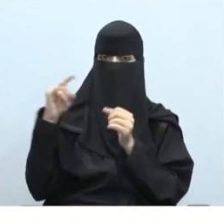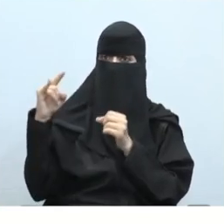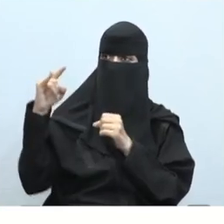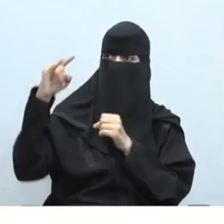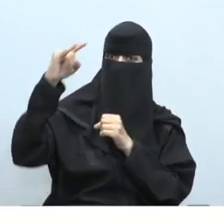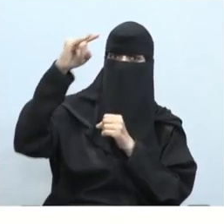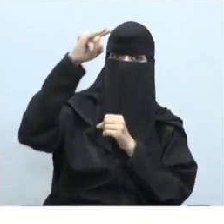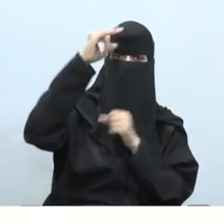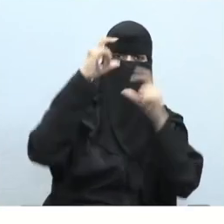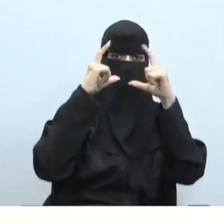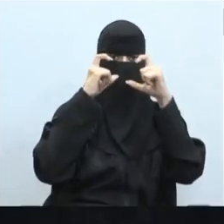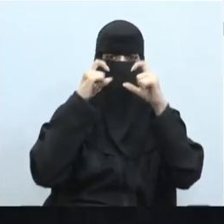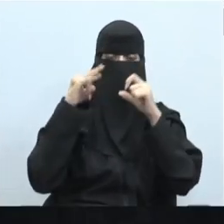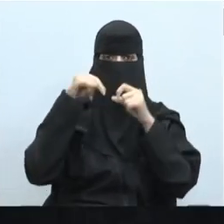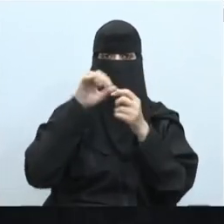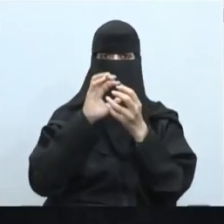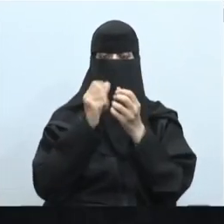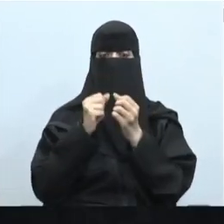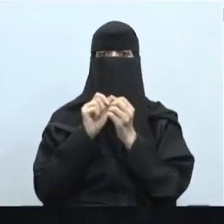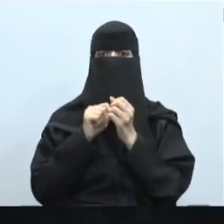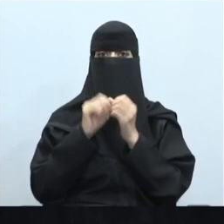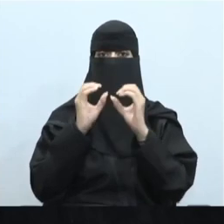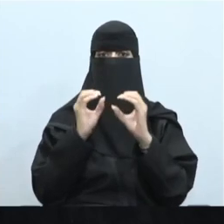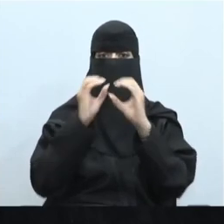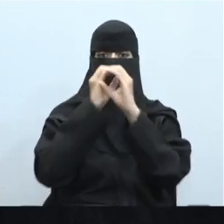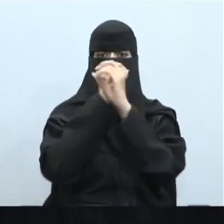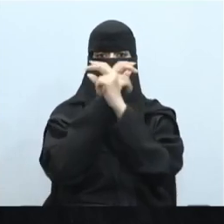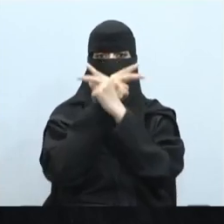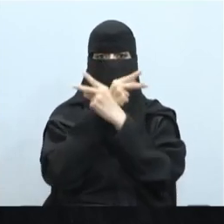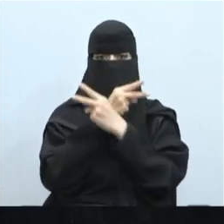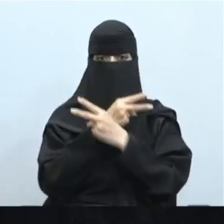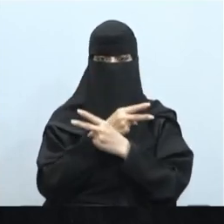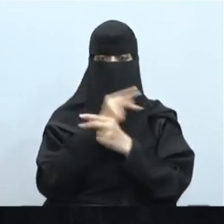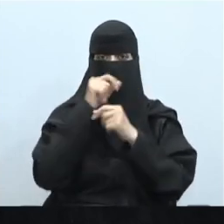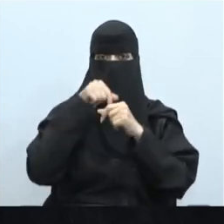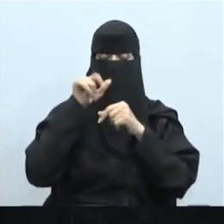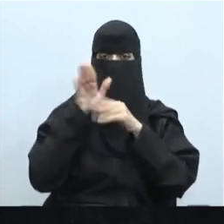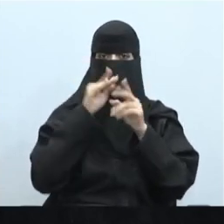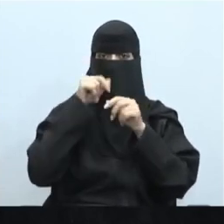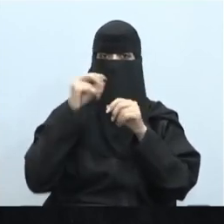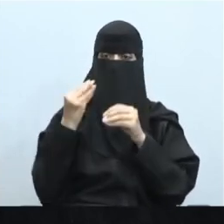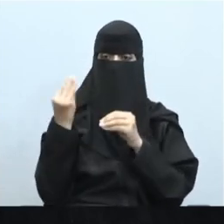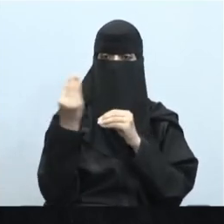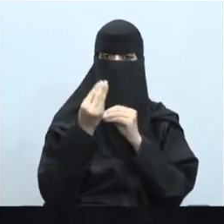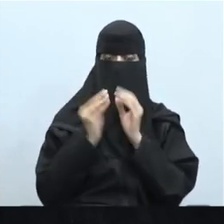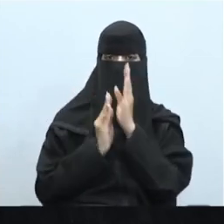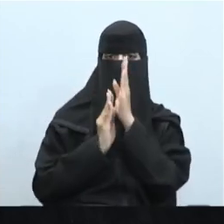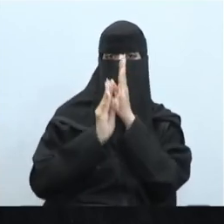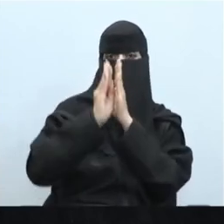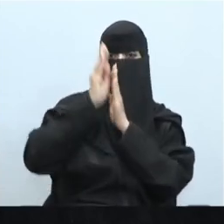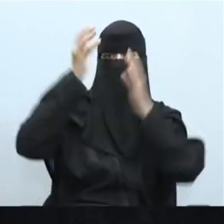وصور الطائرات والاقمار الصناعيه التي والرحلات الفضائيه ابنائي وبنات الطلاب